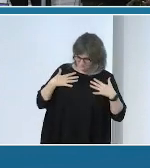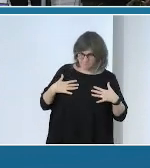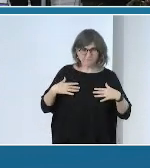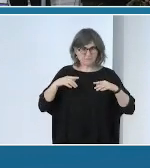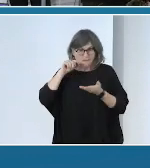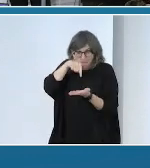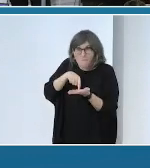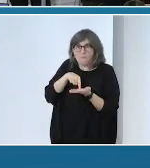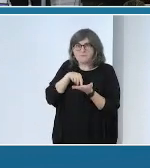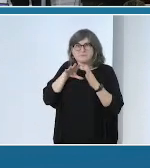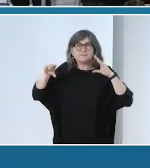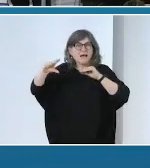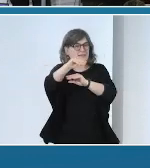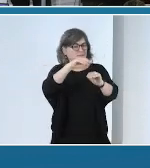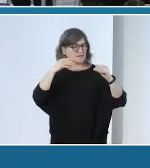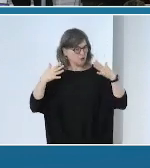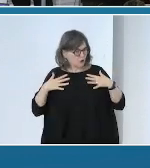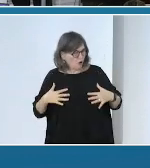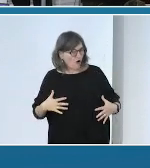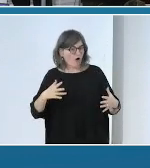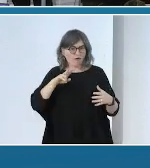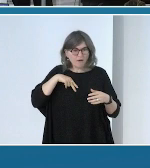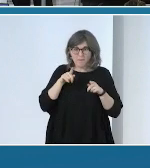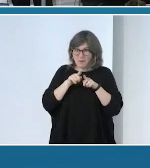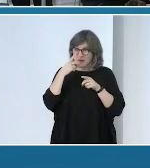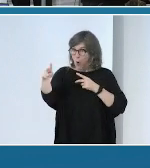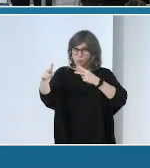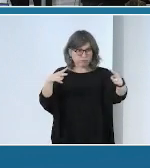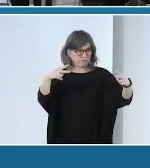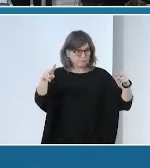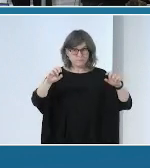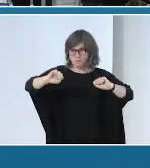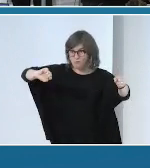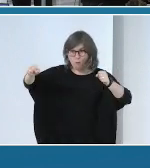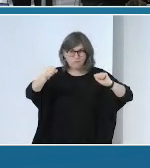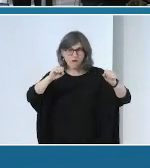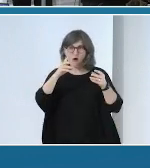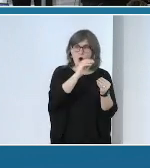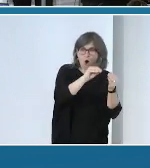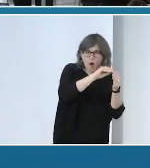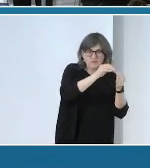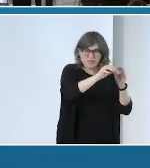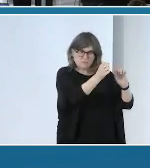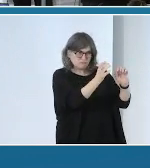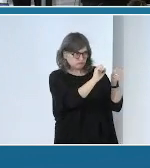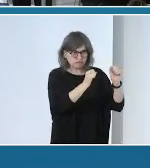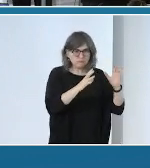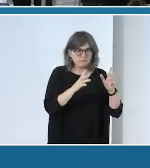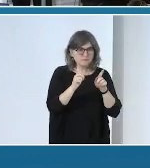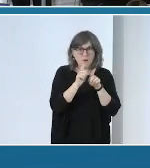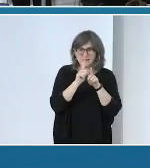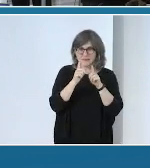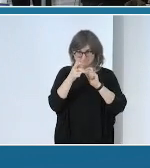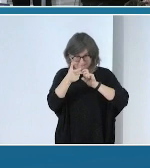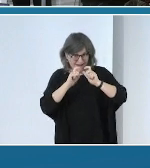l'espace, la représentation des mouvements de l'autre et des mouvements des objets, la représentation de